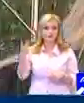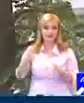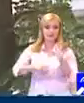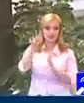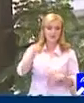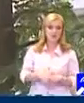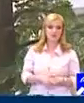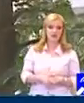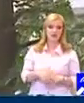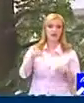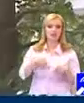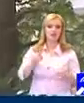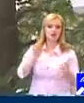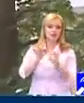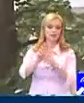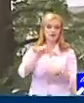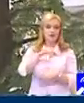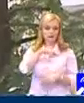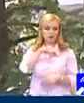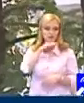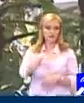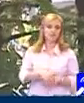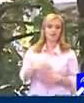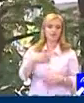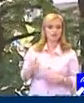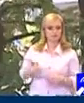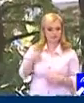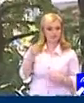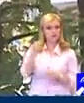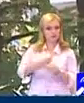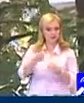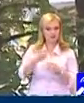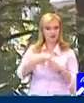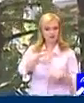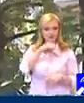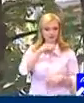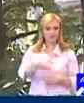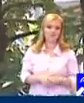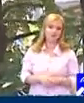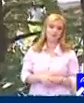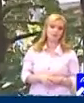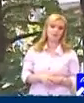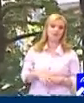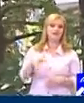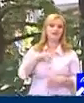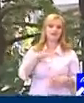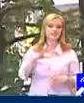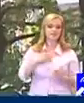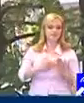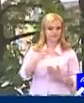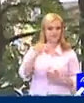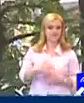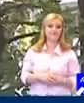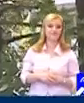start. Pentru că aici am întâlnit profesioniști alături de care sunt onorată să lucrez. Matinalii pentru mine în esență înseamnă o platformă prin care